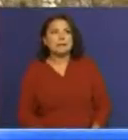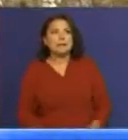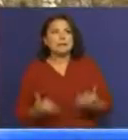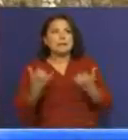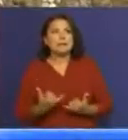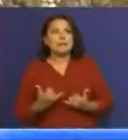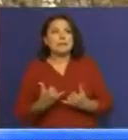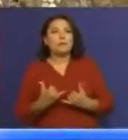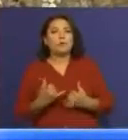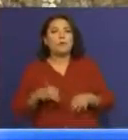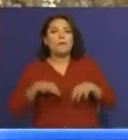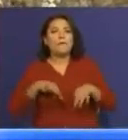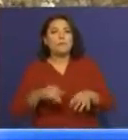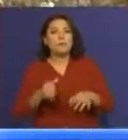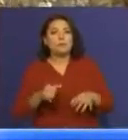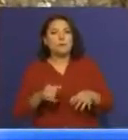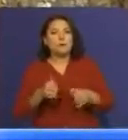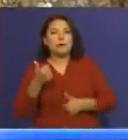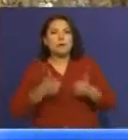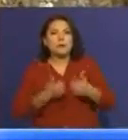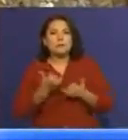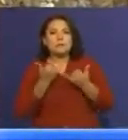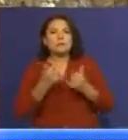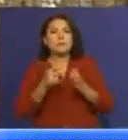Сегодня автопробег посвящается 15 февраля